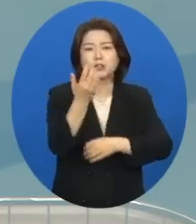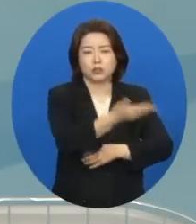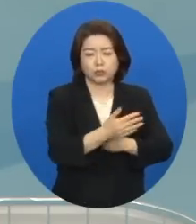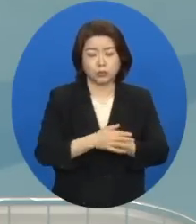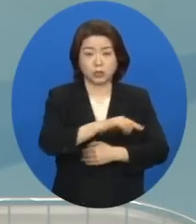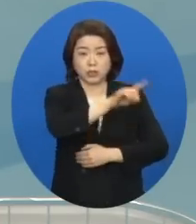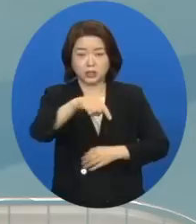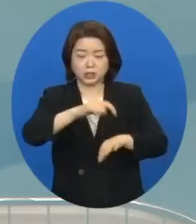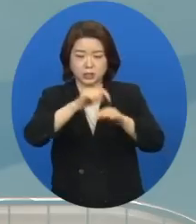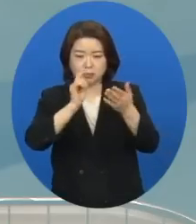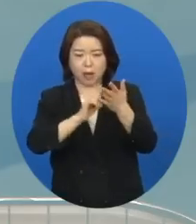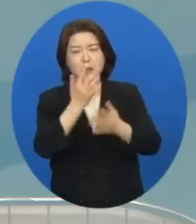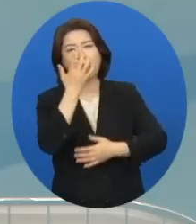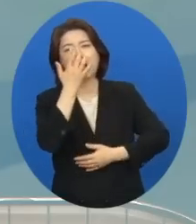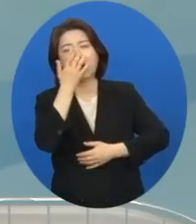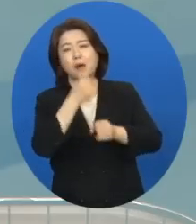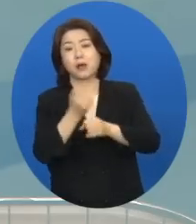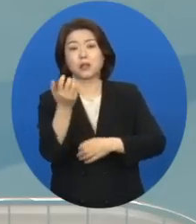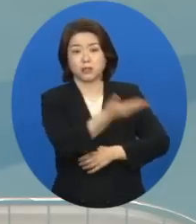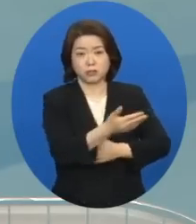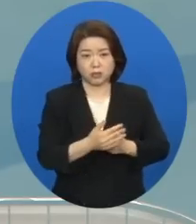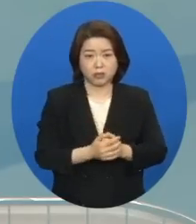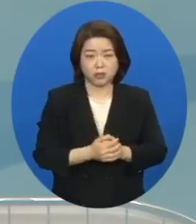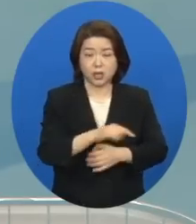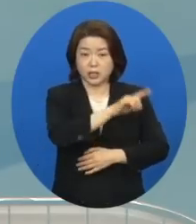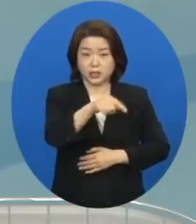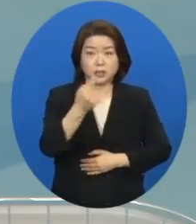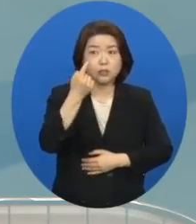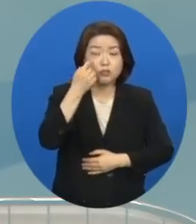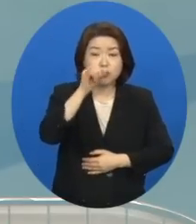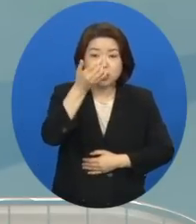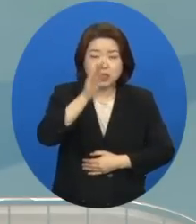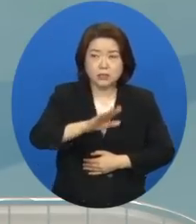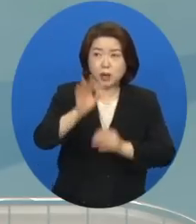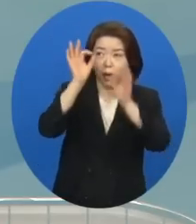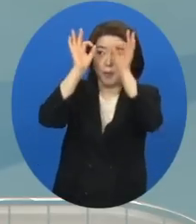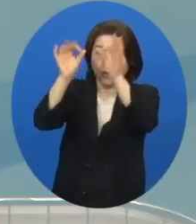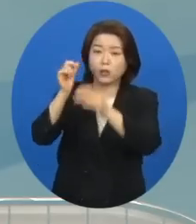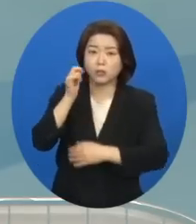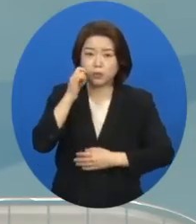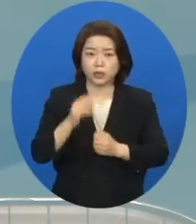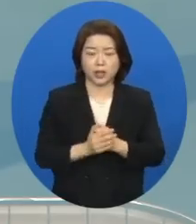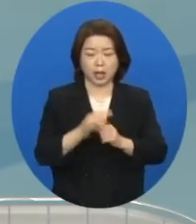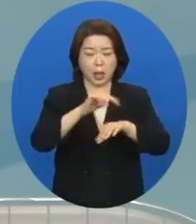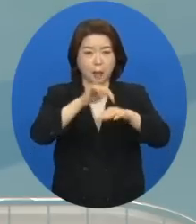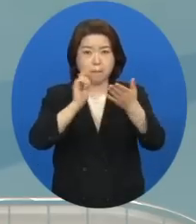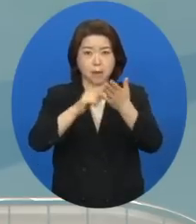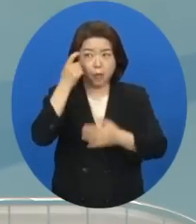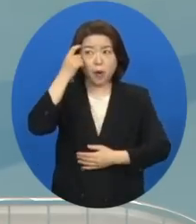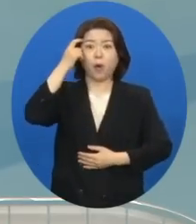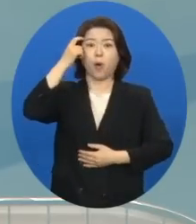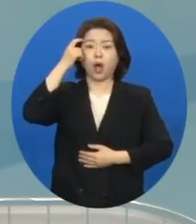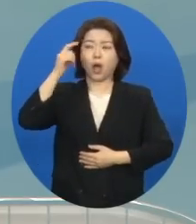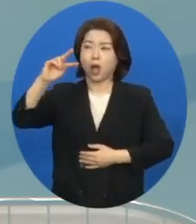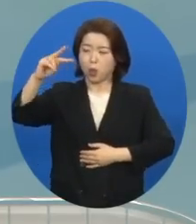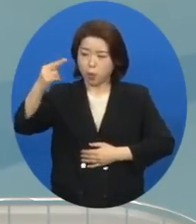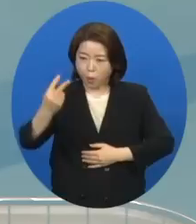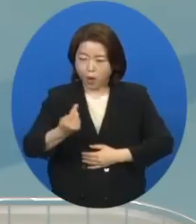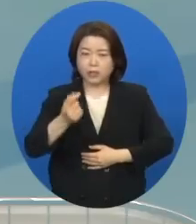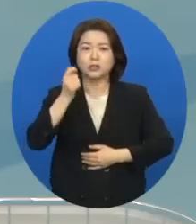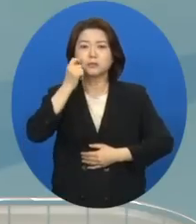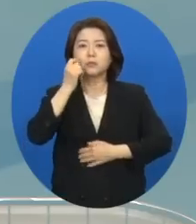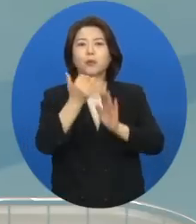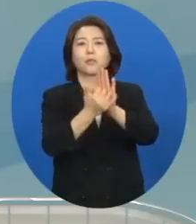무디게 하셨다. 그것은 그들이 눈이 있어도 보지 못하게 하고 마음으로 깨달아서 돌아서지 못하게